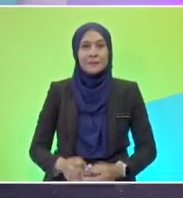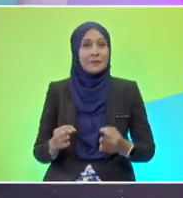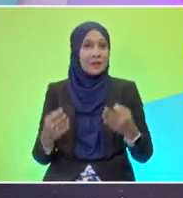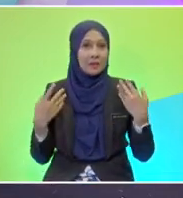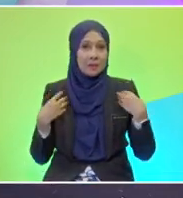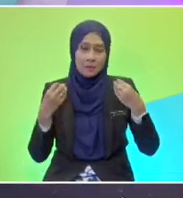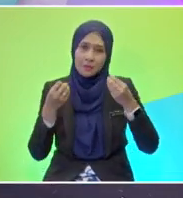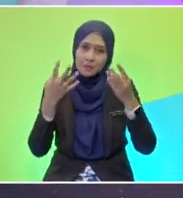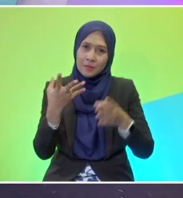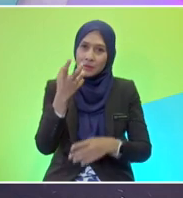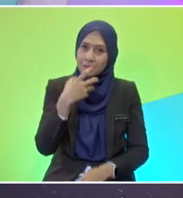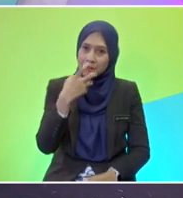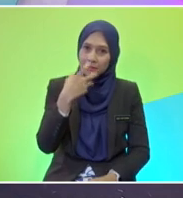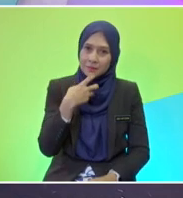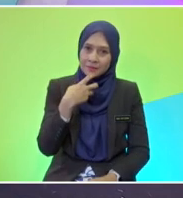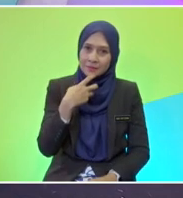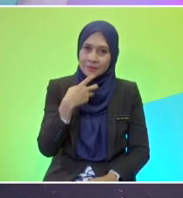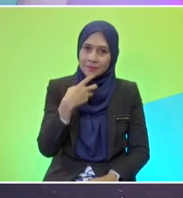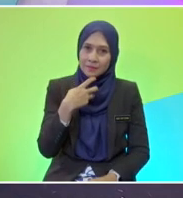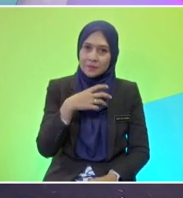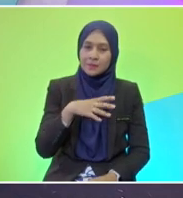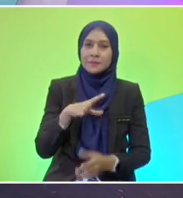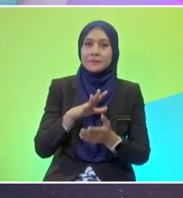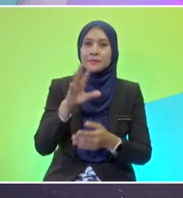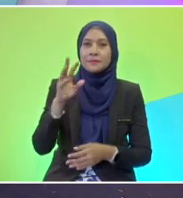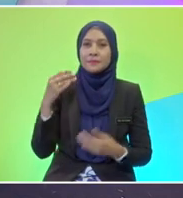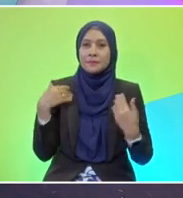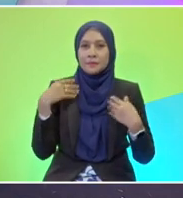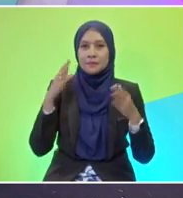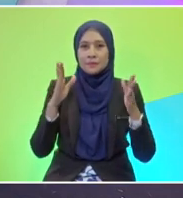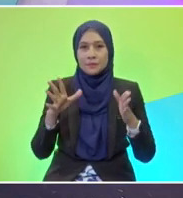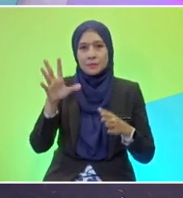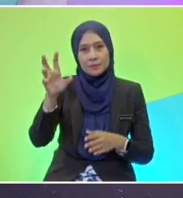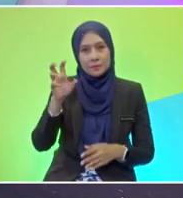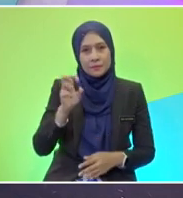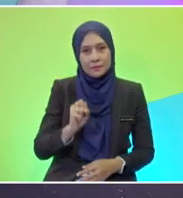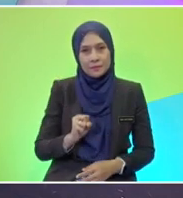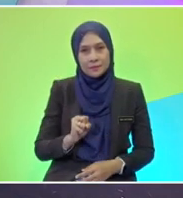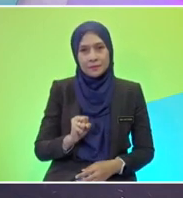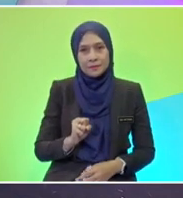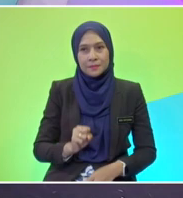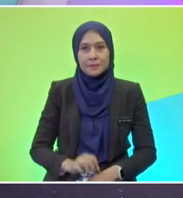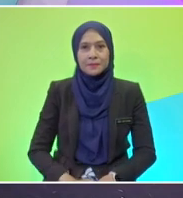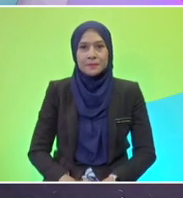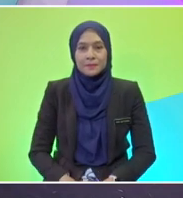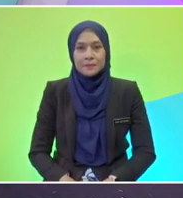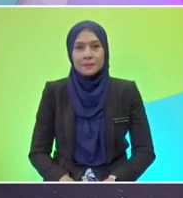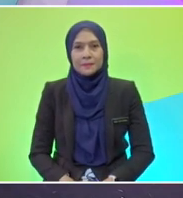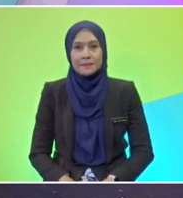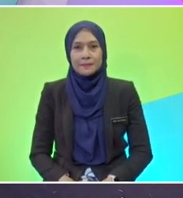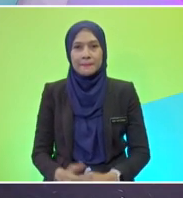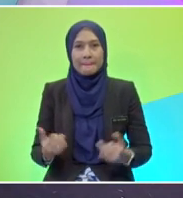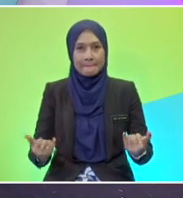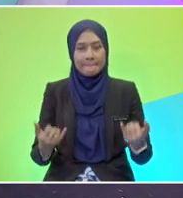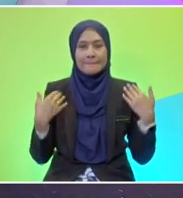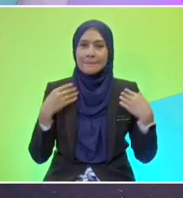kan? Okey, jom kita cuba soalan tu. Empat. Katakanlah Kak Fika ada empat. Okey, empat biji apple.